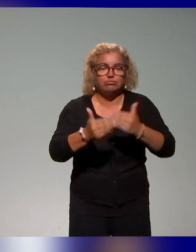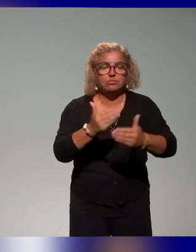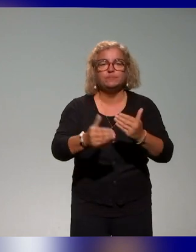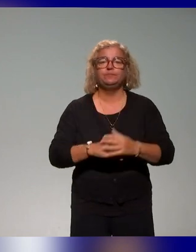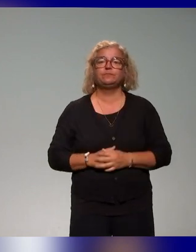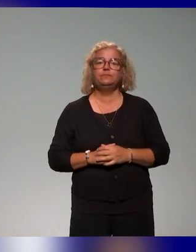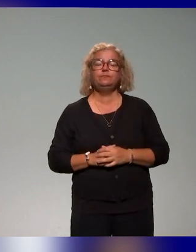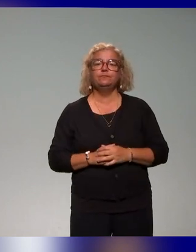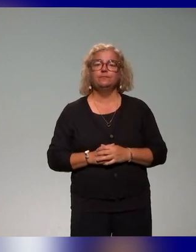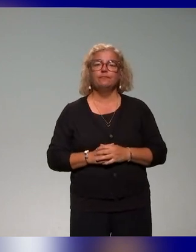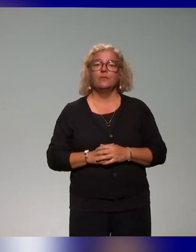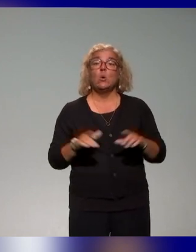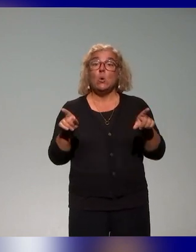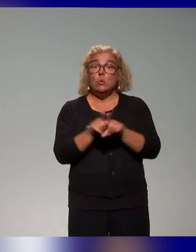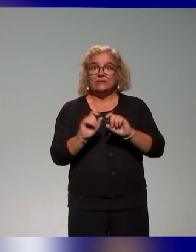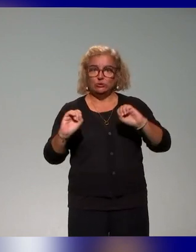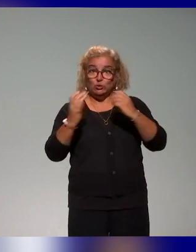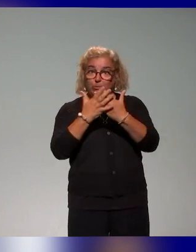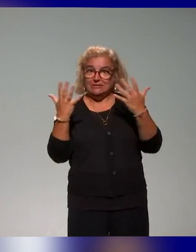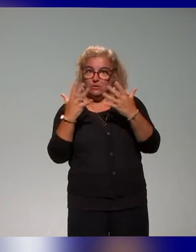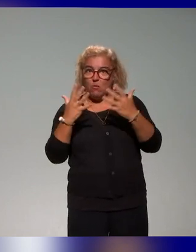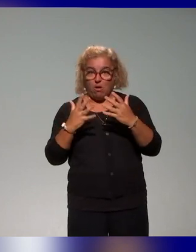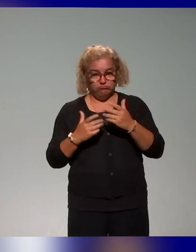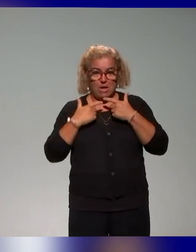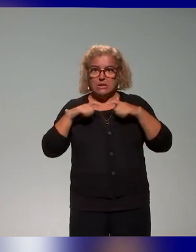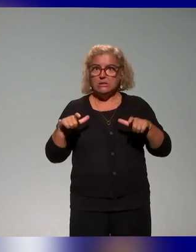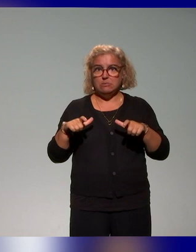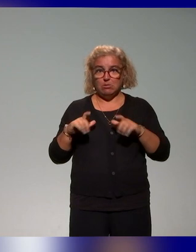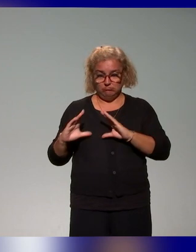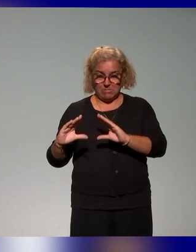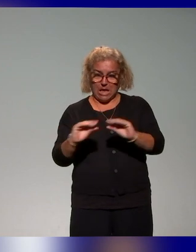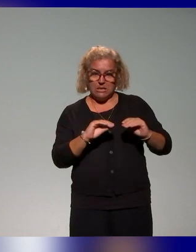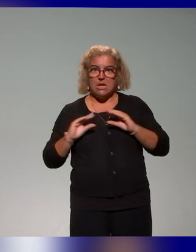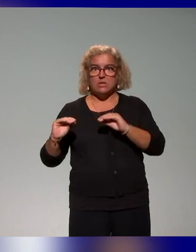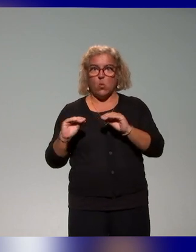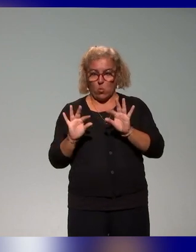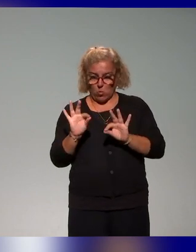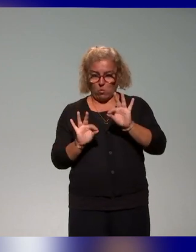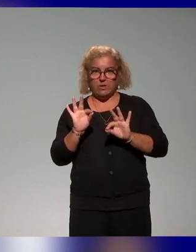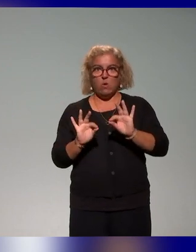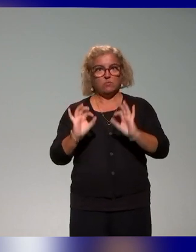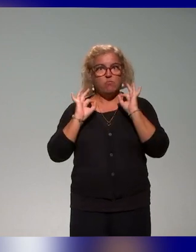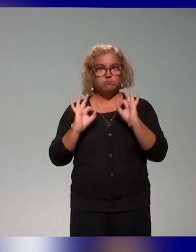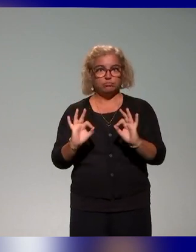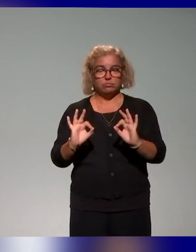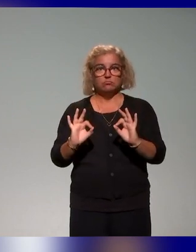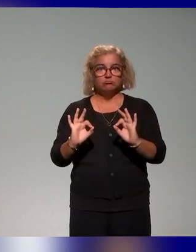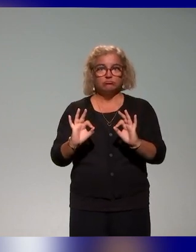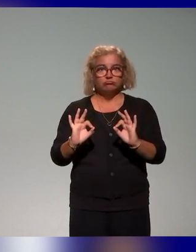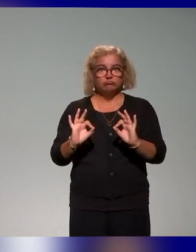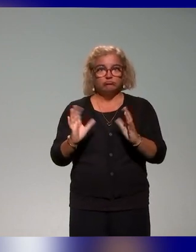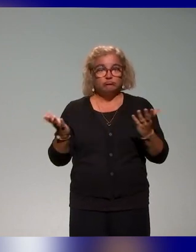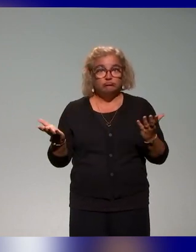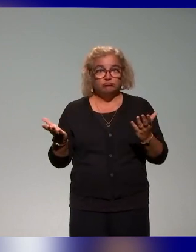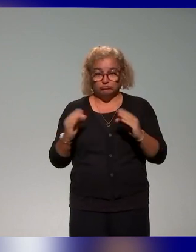La bonne surprise, c'est que Moodle est nativement accessible. Si vous l'installez, vous le paramétrez et vous le configurez correctement, comme vous avez dit, Luigi, vous